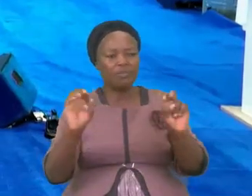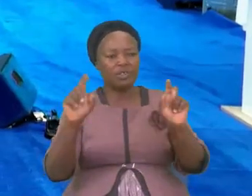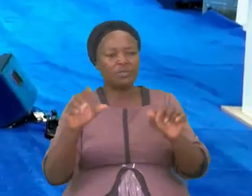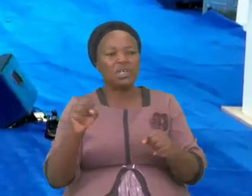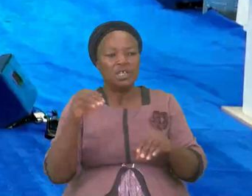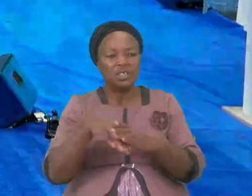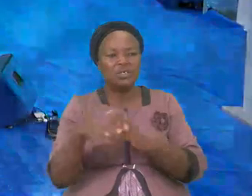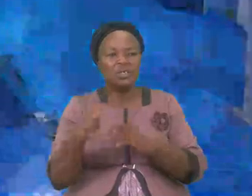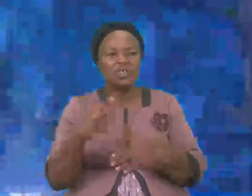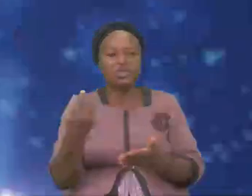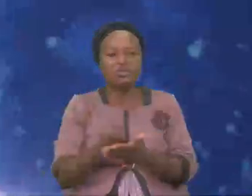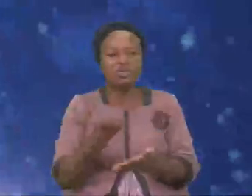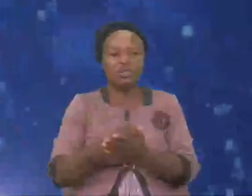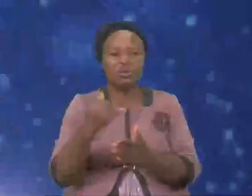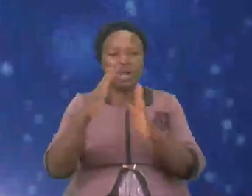Verset 3 nous dit,